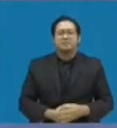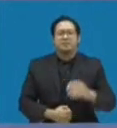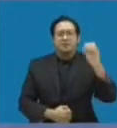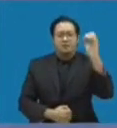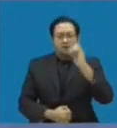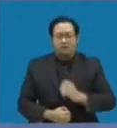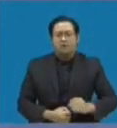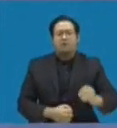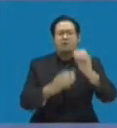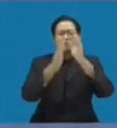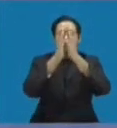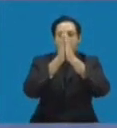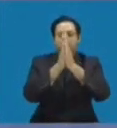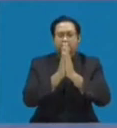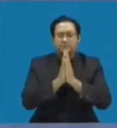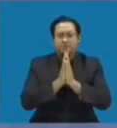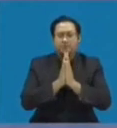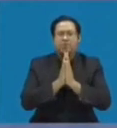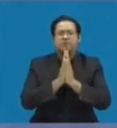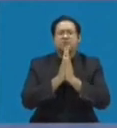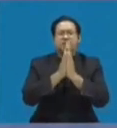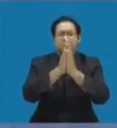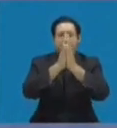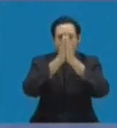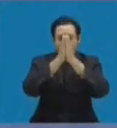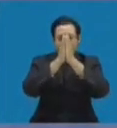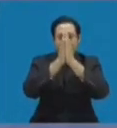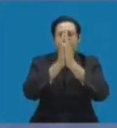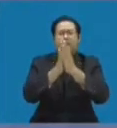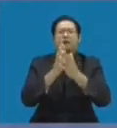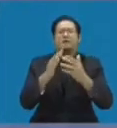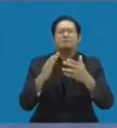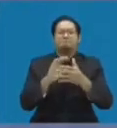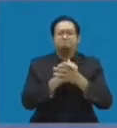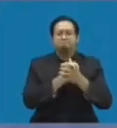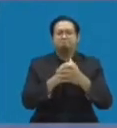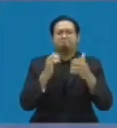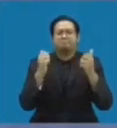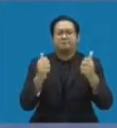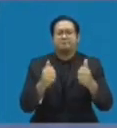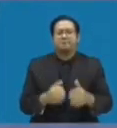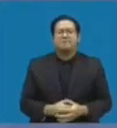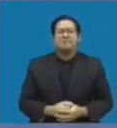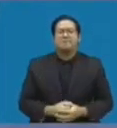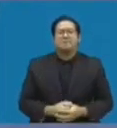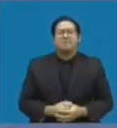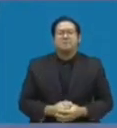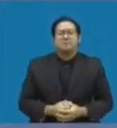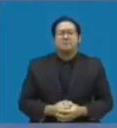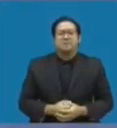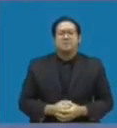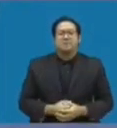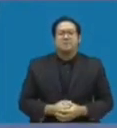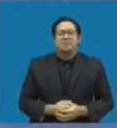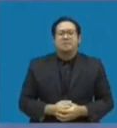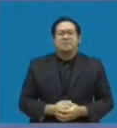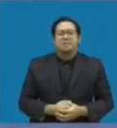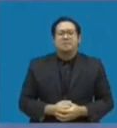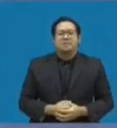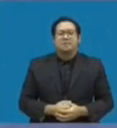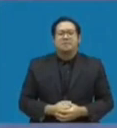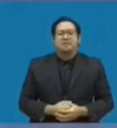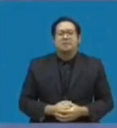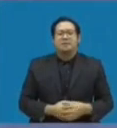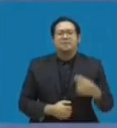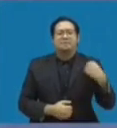Hai Om Swastiastu namo buddhaya salam kebajikan Hai yang share mati